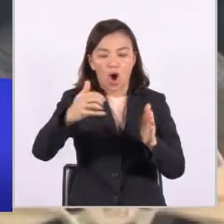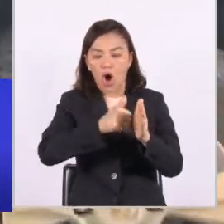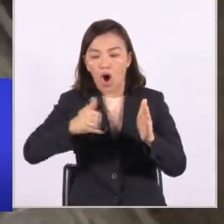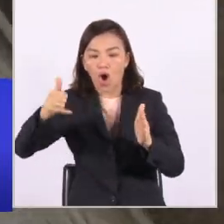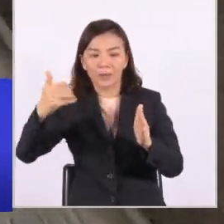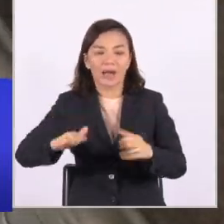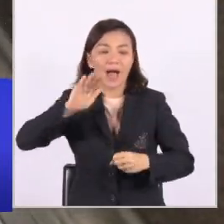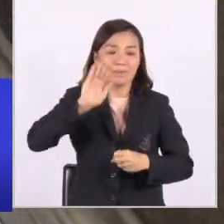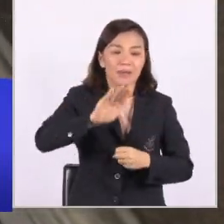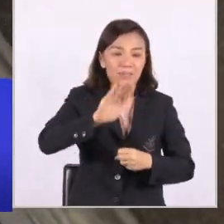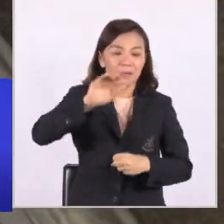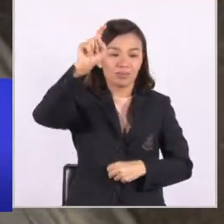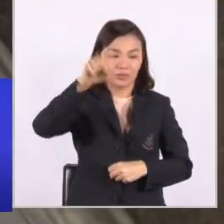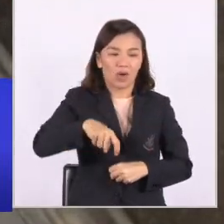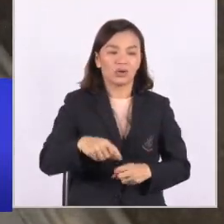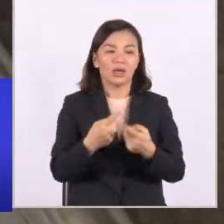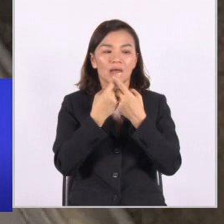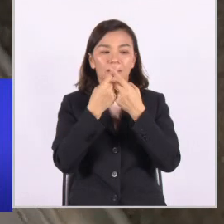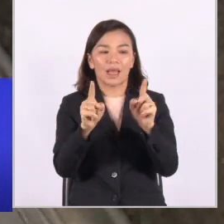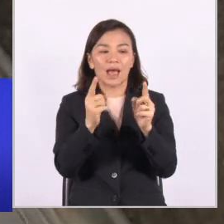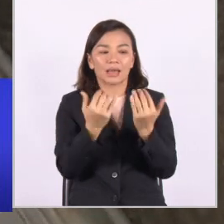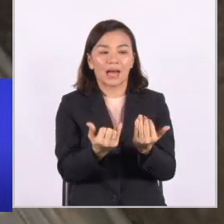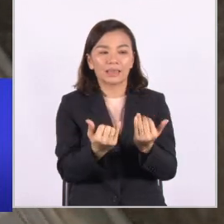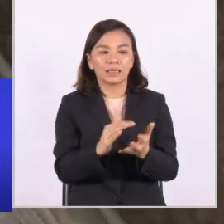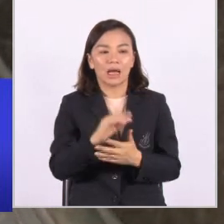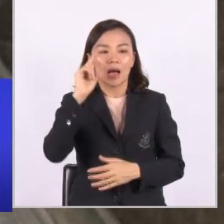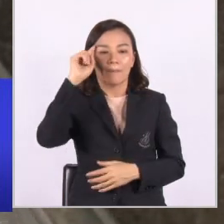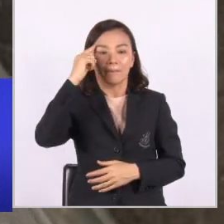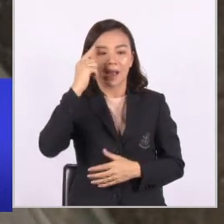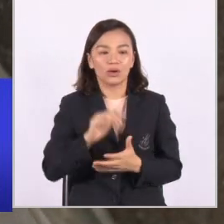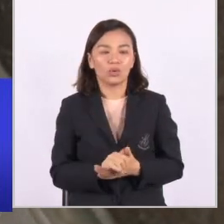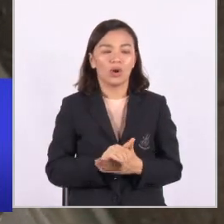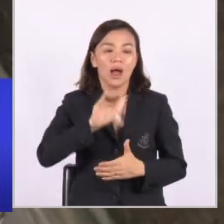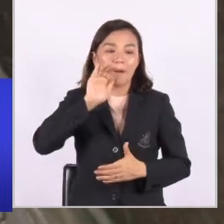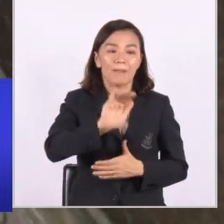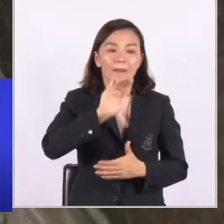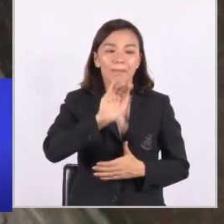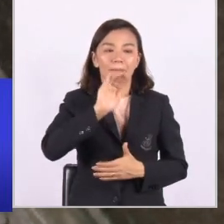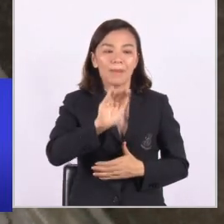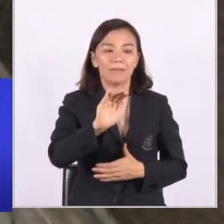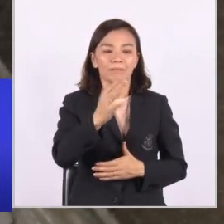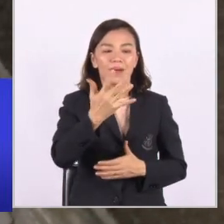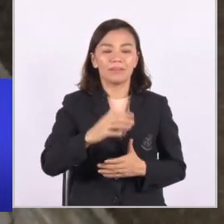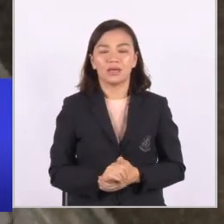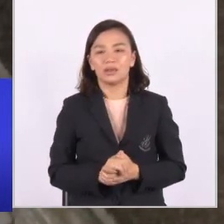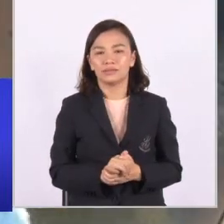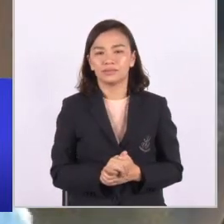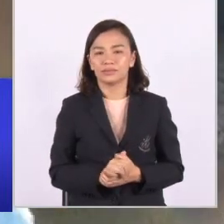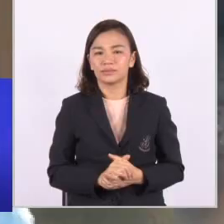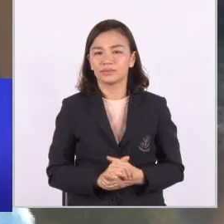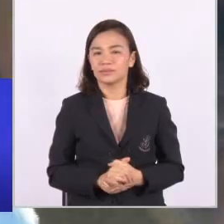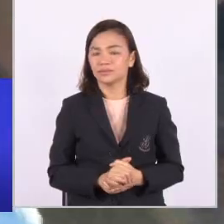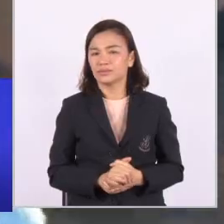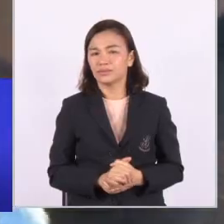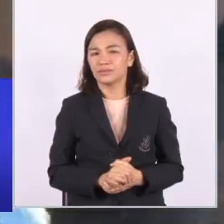ายครั้งแต่ครั้งนี้ไม่รู้ว่าเกิดอะไรขึ้นน้องไม่บีบแตรเลย และอย่างภาพที่เห็นนะคุณผู้ชม ครับ คือพอไปตร